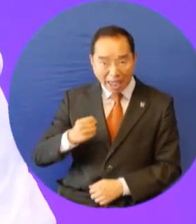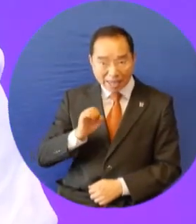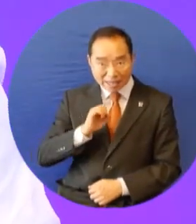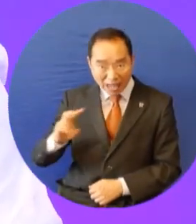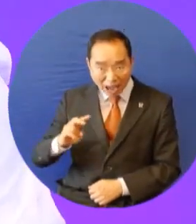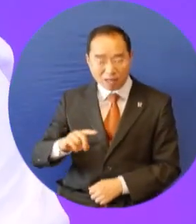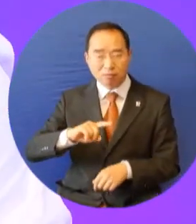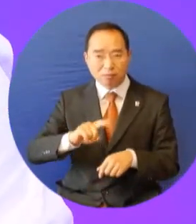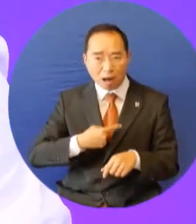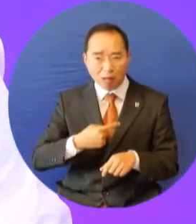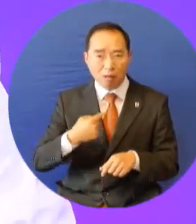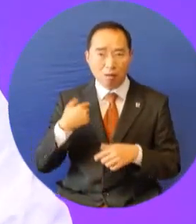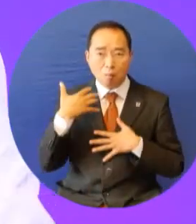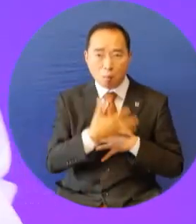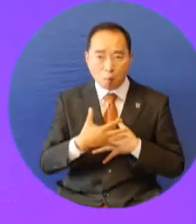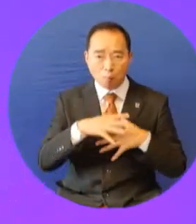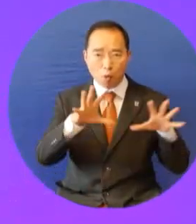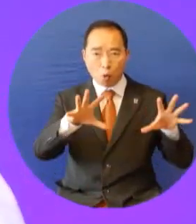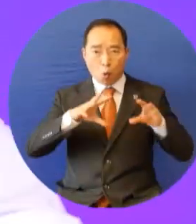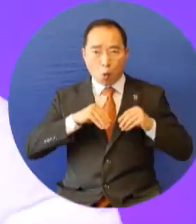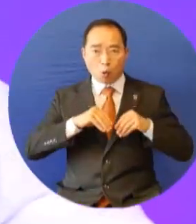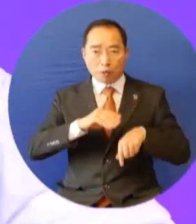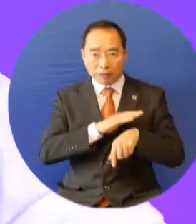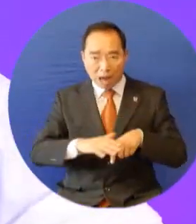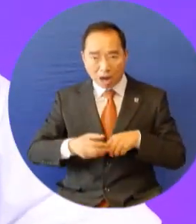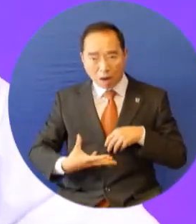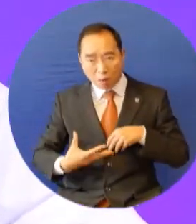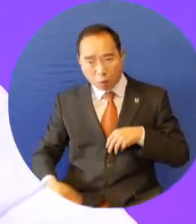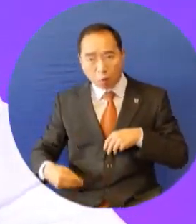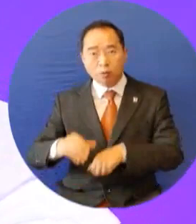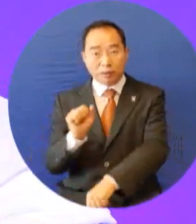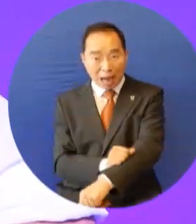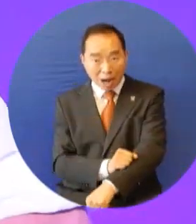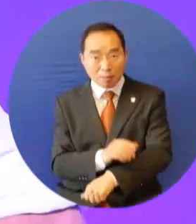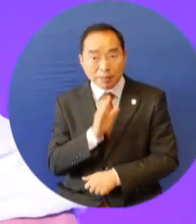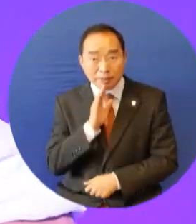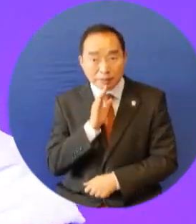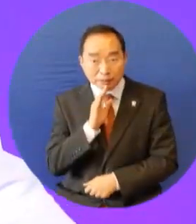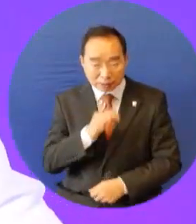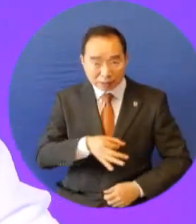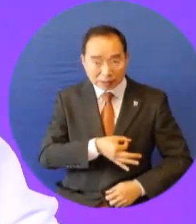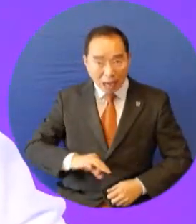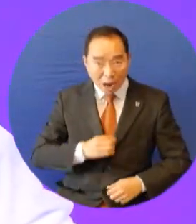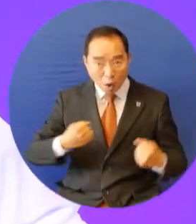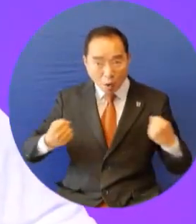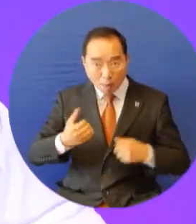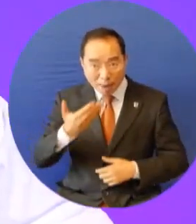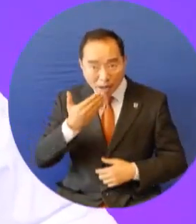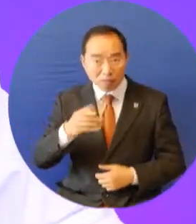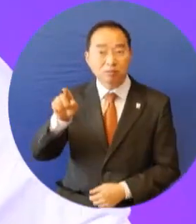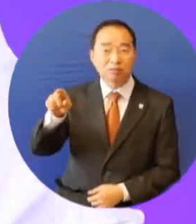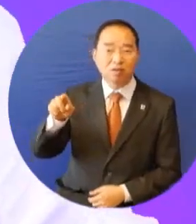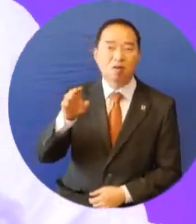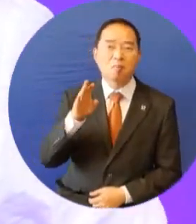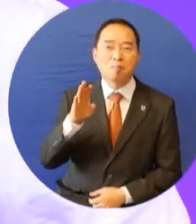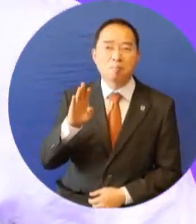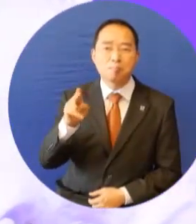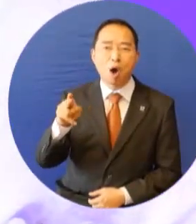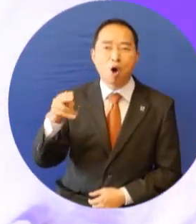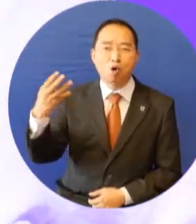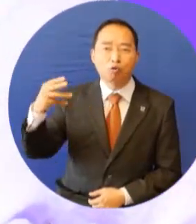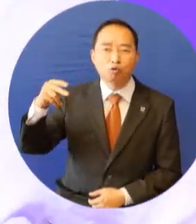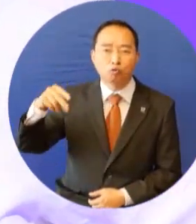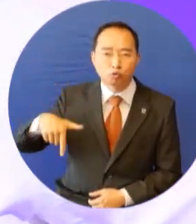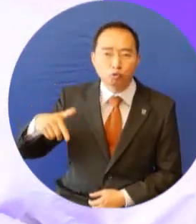장이 건강해야 모든 것을 제대로 흡수를 다 시키고 배설을 잘 시키는데 장이 건강하게 하는 게